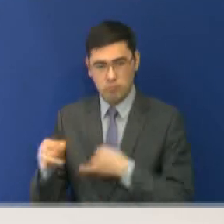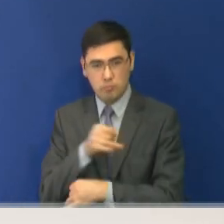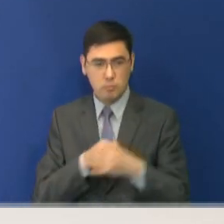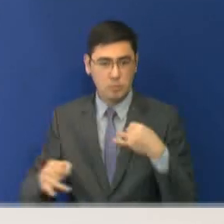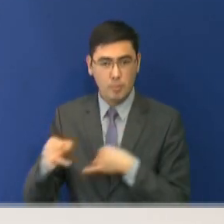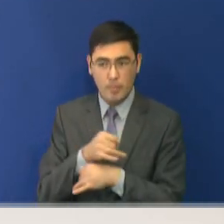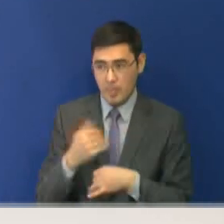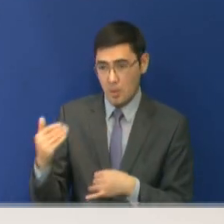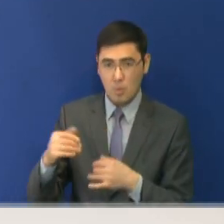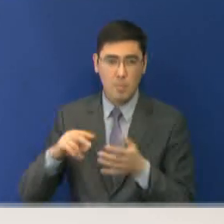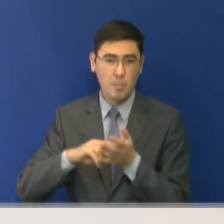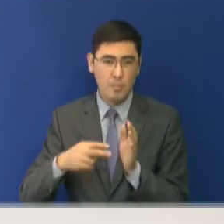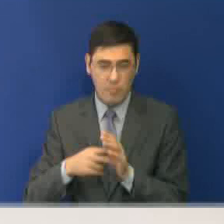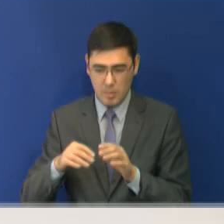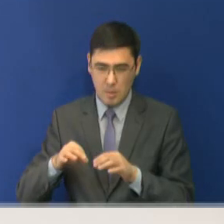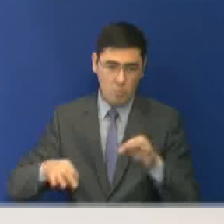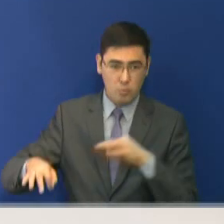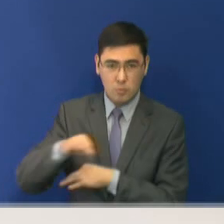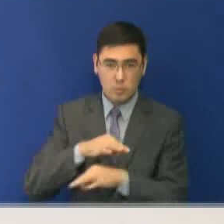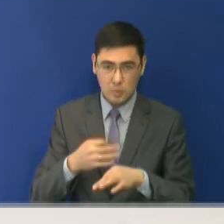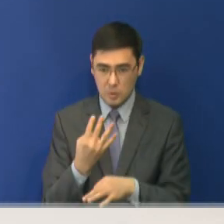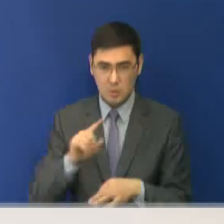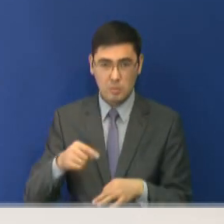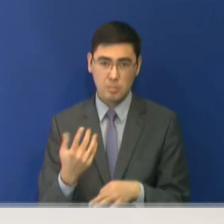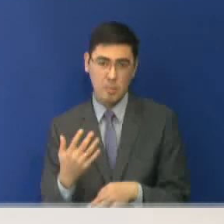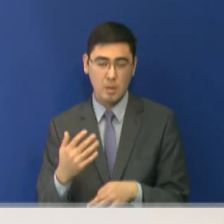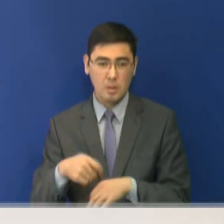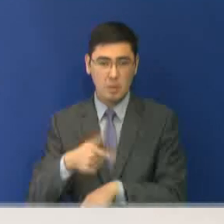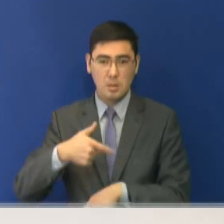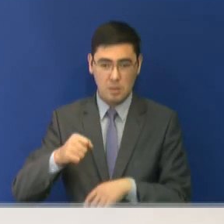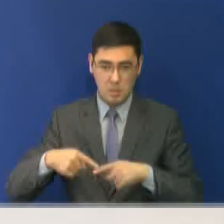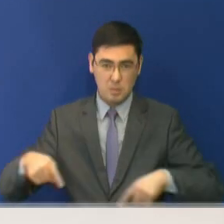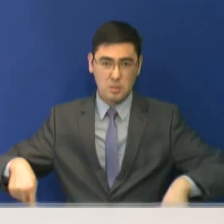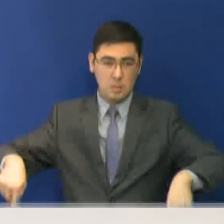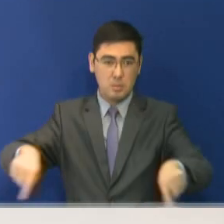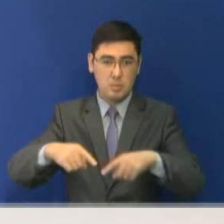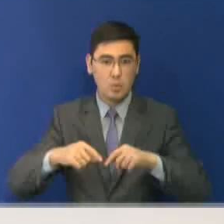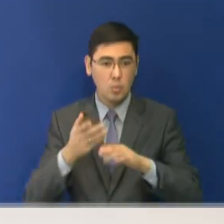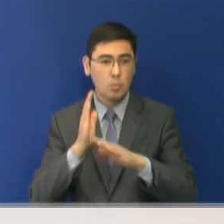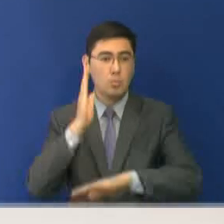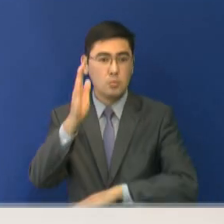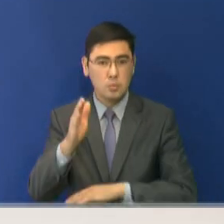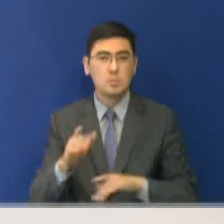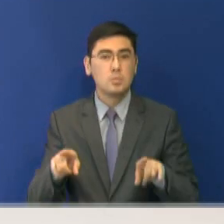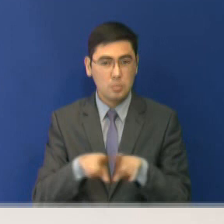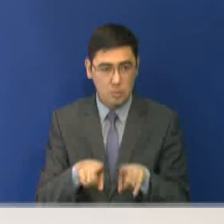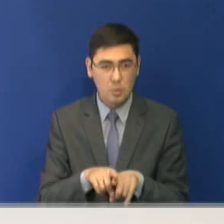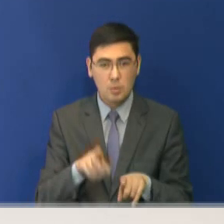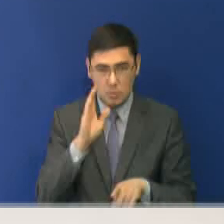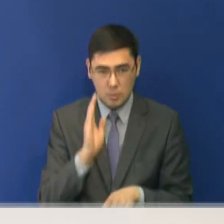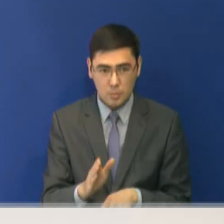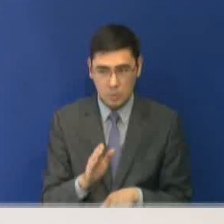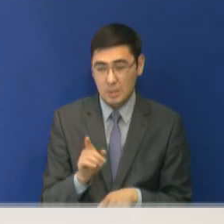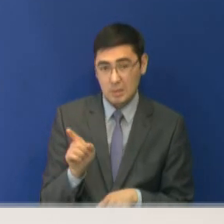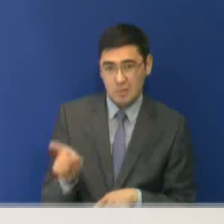Он проект сделал 4,5 гектара. В будущем тоже как большой для